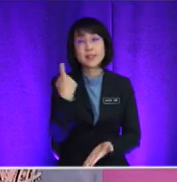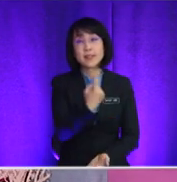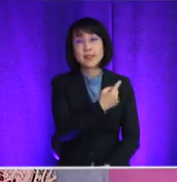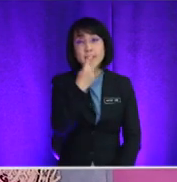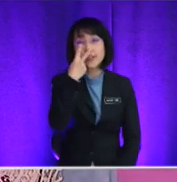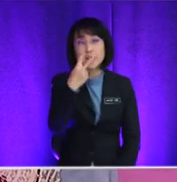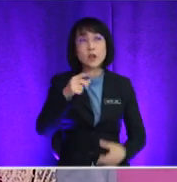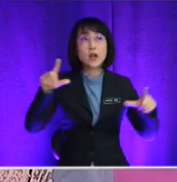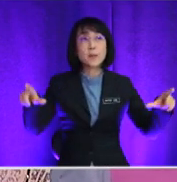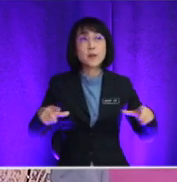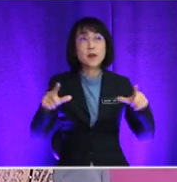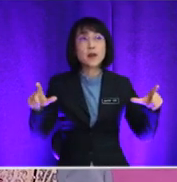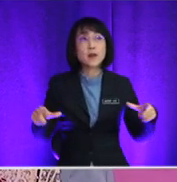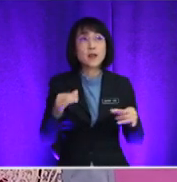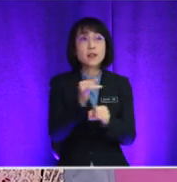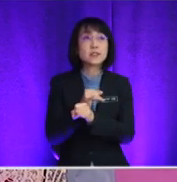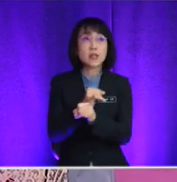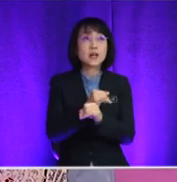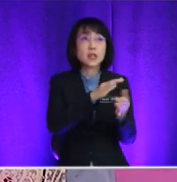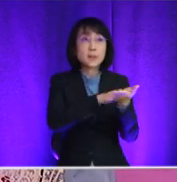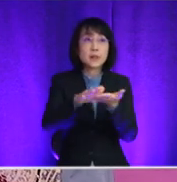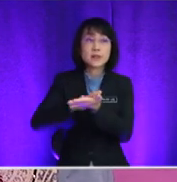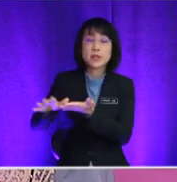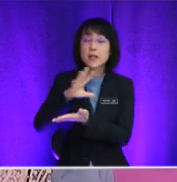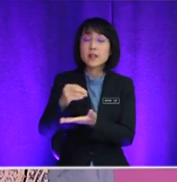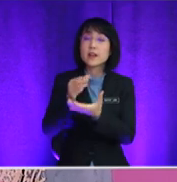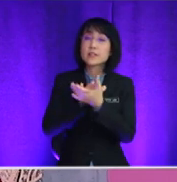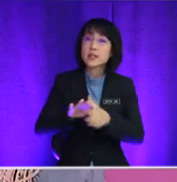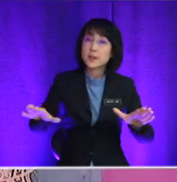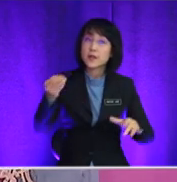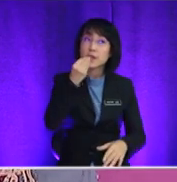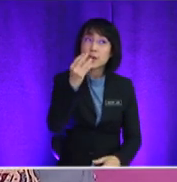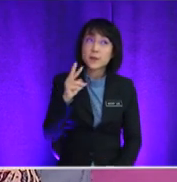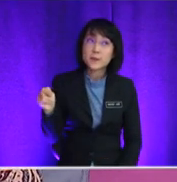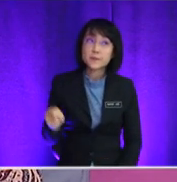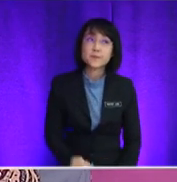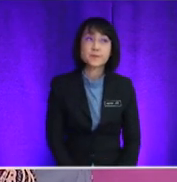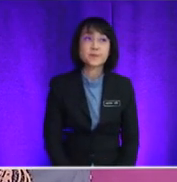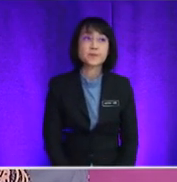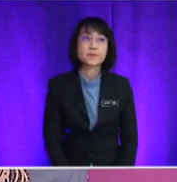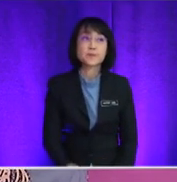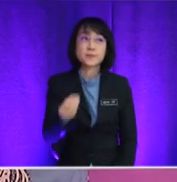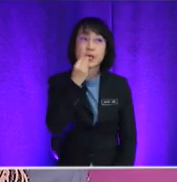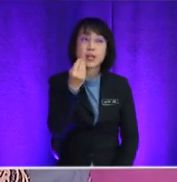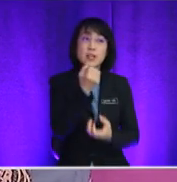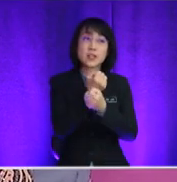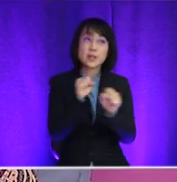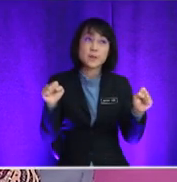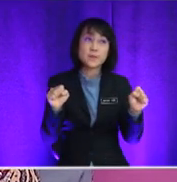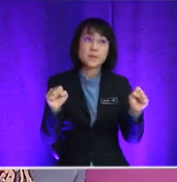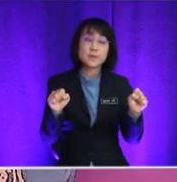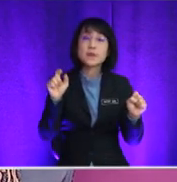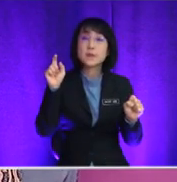keselamatan menjaga kebersihan dan keselamatan makanan kita sediakan itu